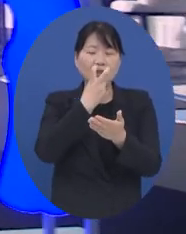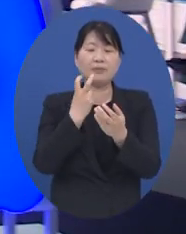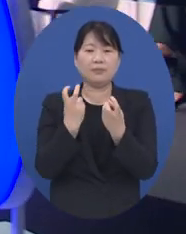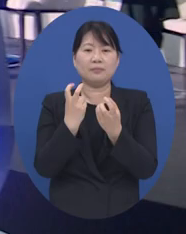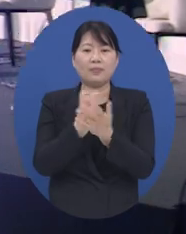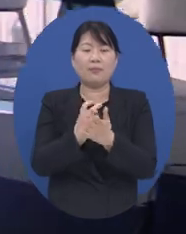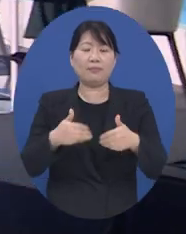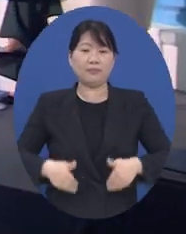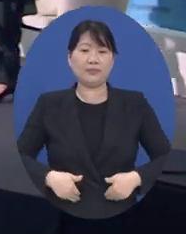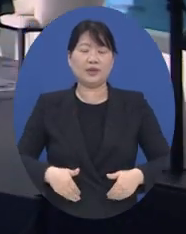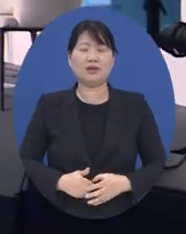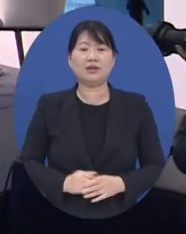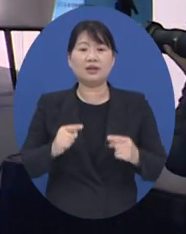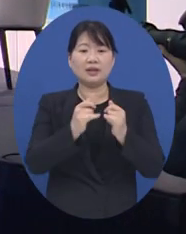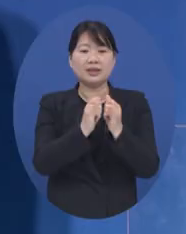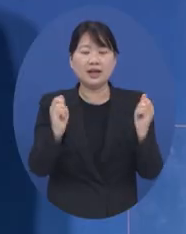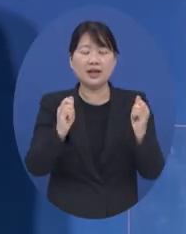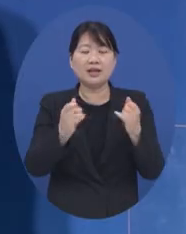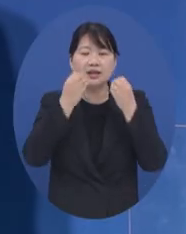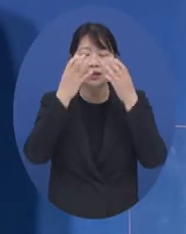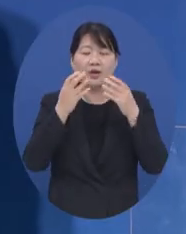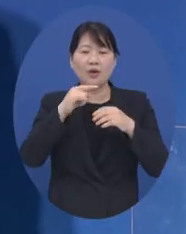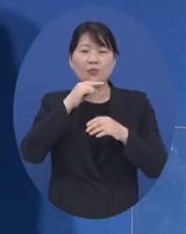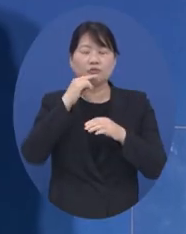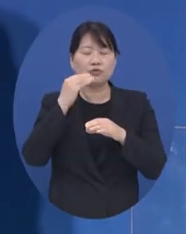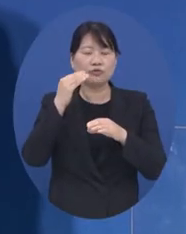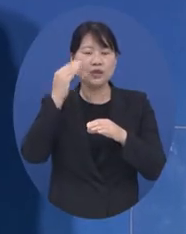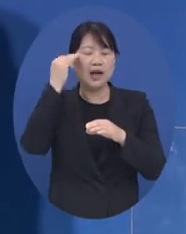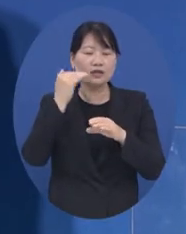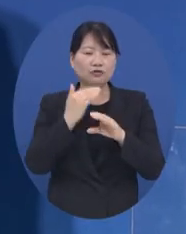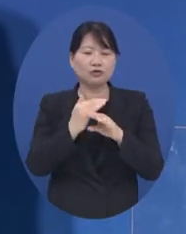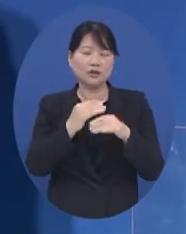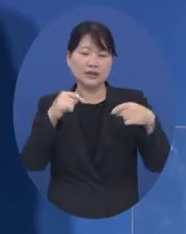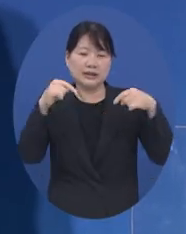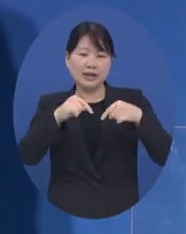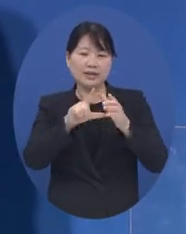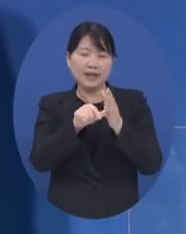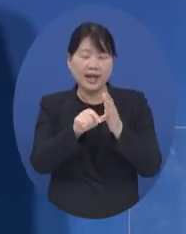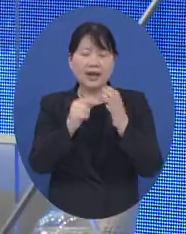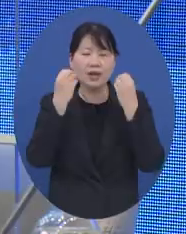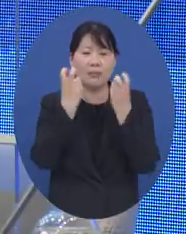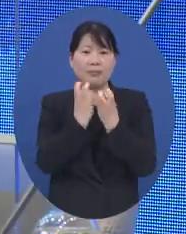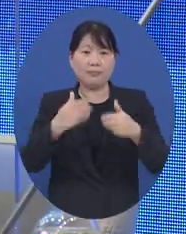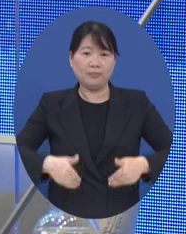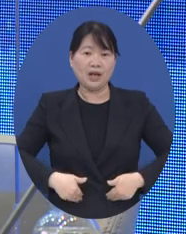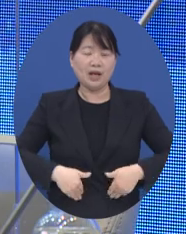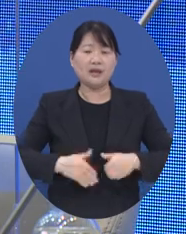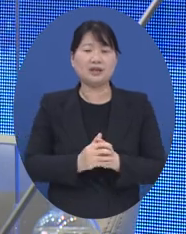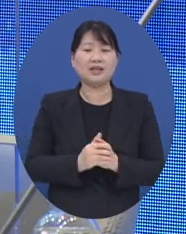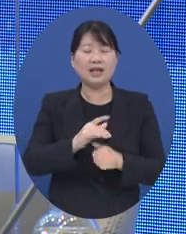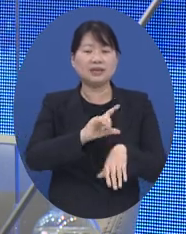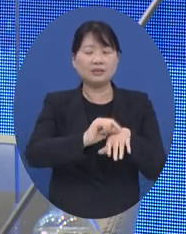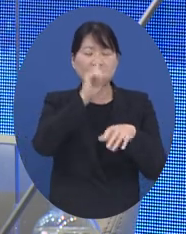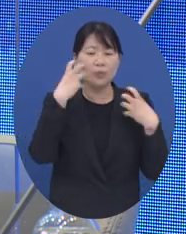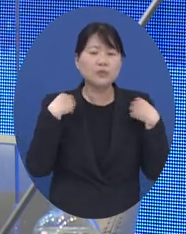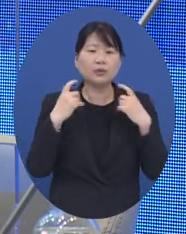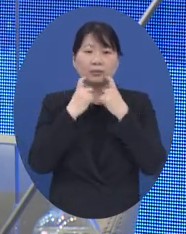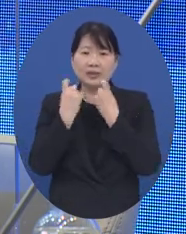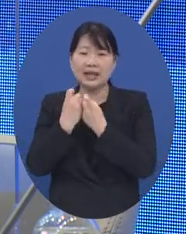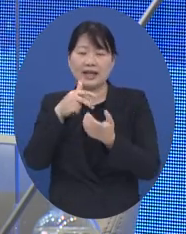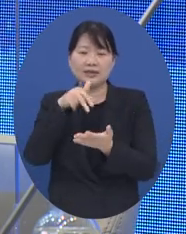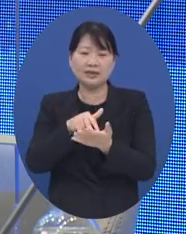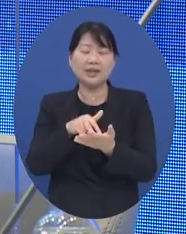참석자들은 대북 협상에 새로운 접근법이 필요하다는 데 공감하고 지방 정부와 민간 부문의 역할을 강화해야 한다는